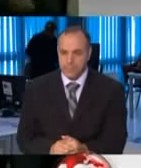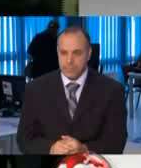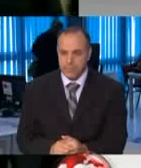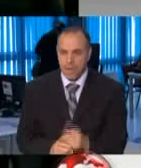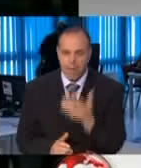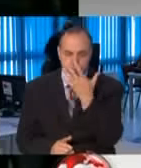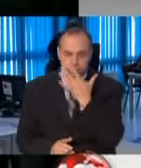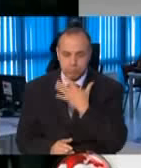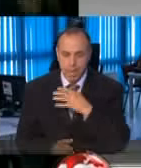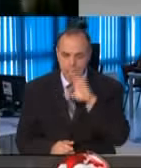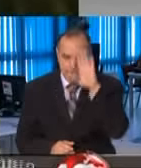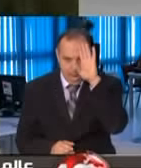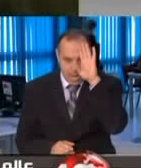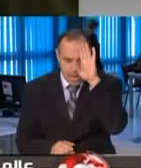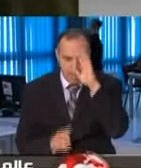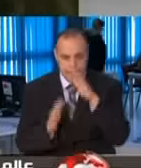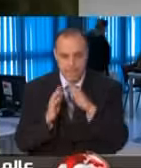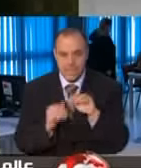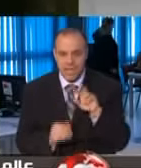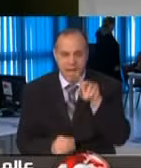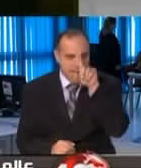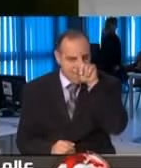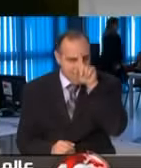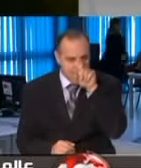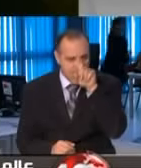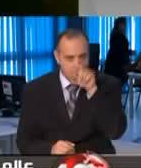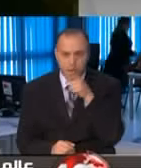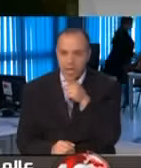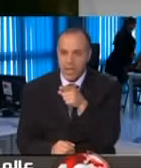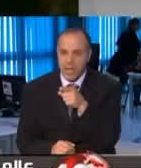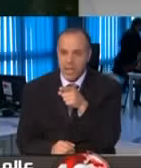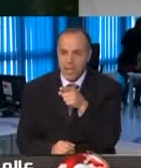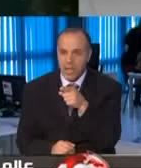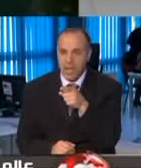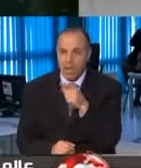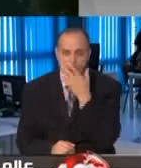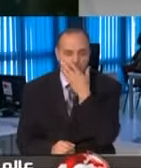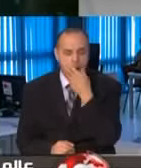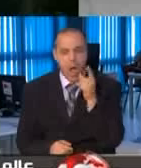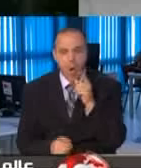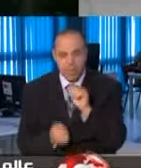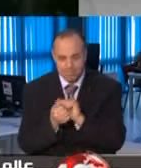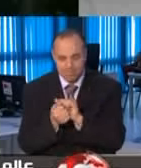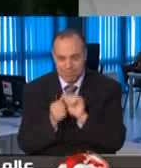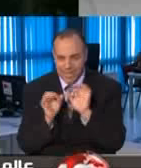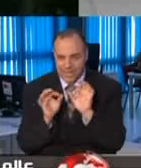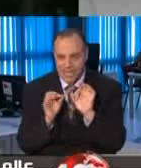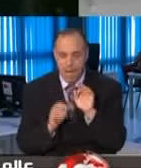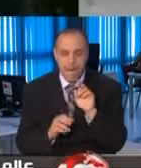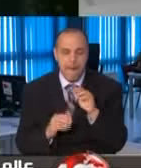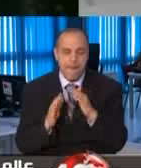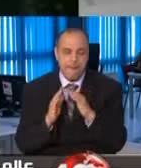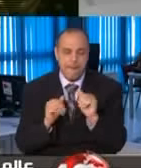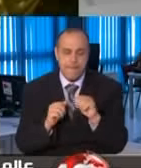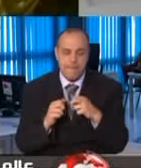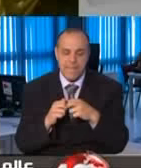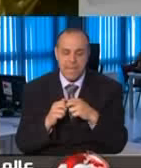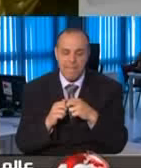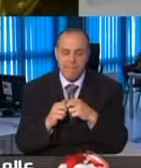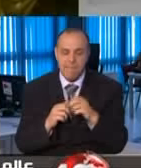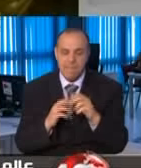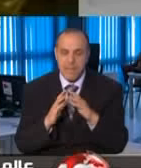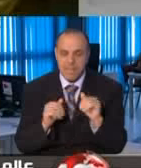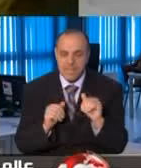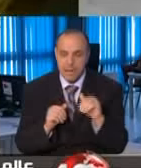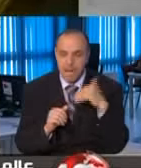قناع الملك توت عنخ آمون أحد أشهر الآثار الفرعونية يلمع من جديد في رواق المتحف المصري بالقاهرة